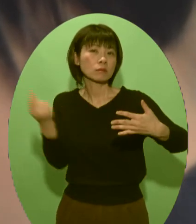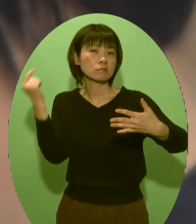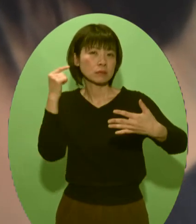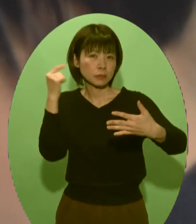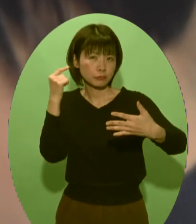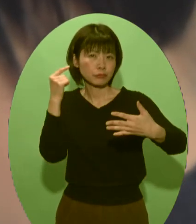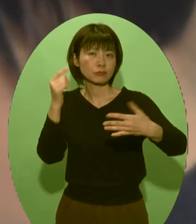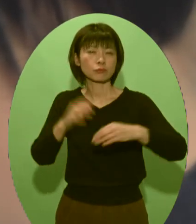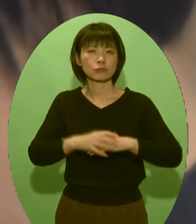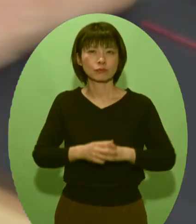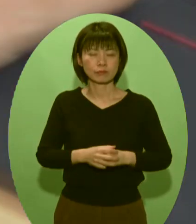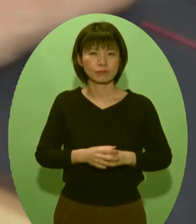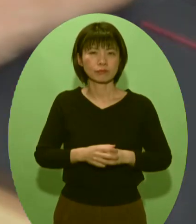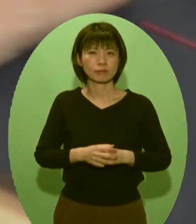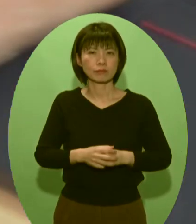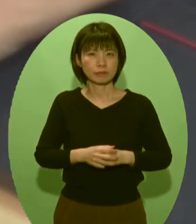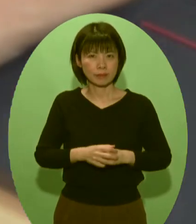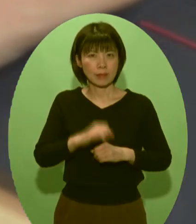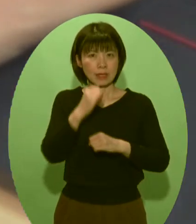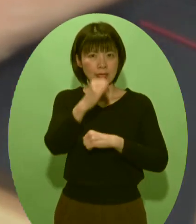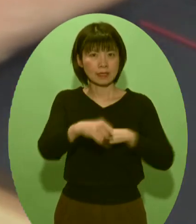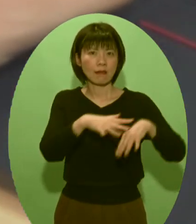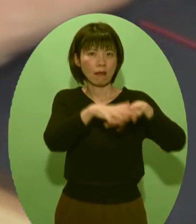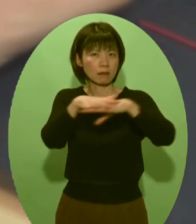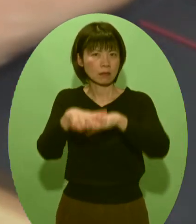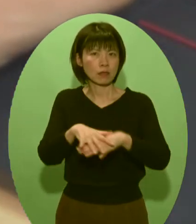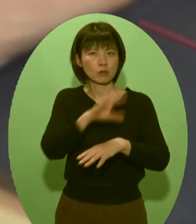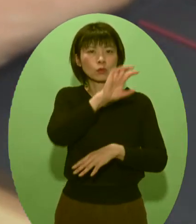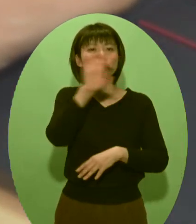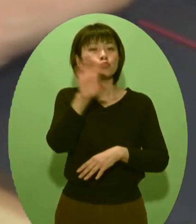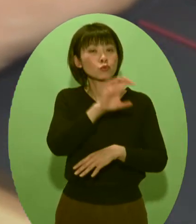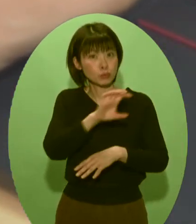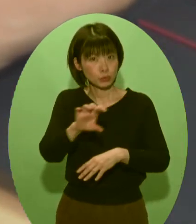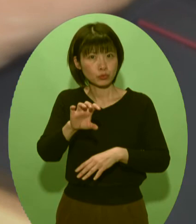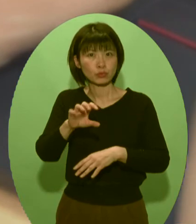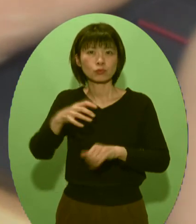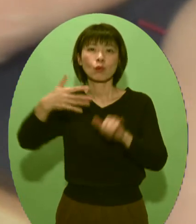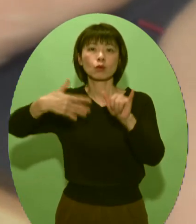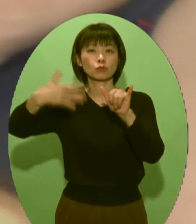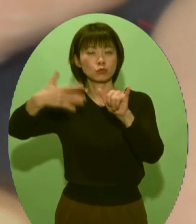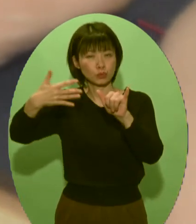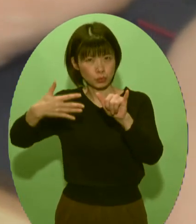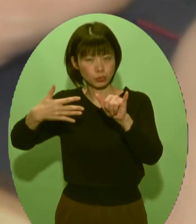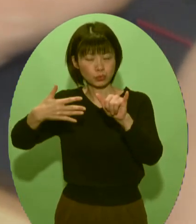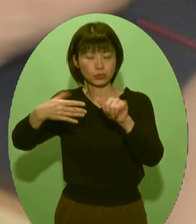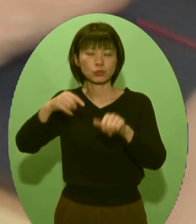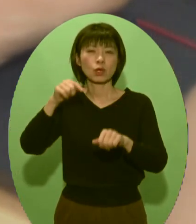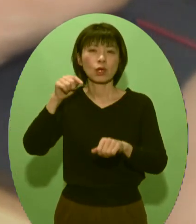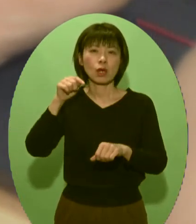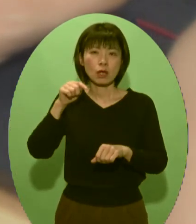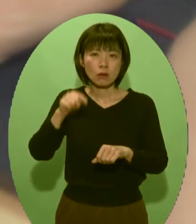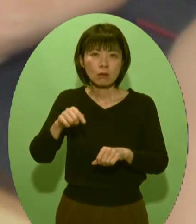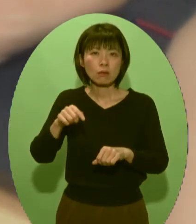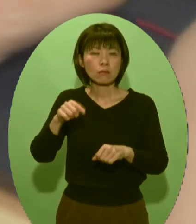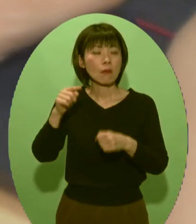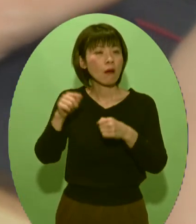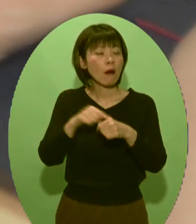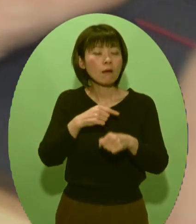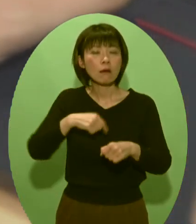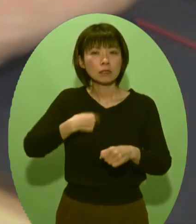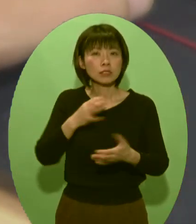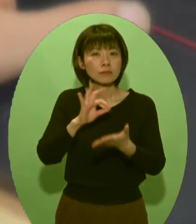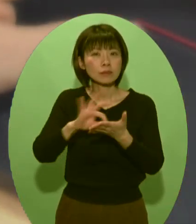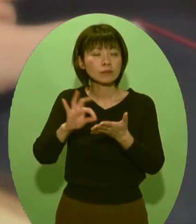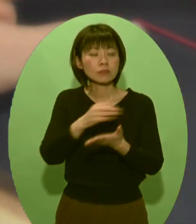ども、Zoom とかそういうの、YouTube とかそういうものを思ったより自分が活